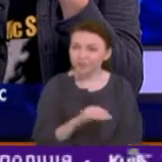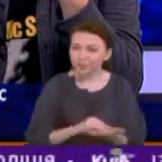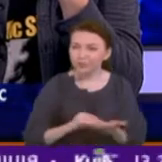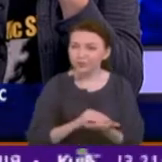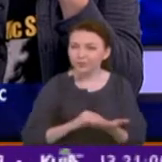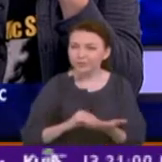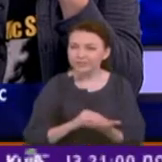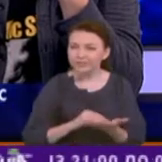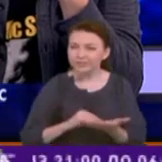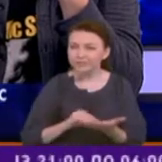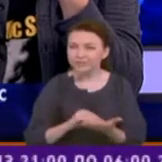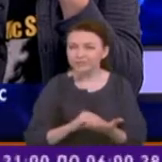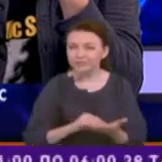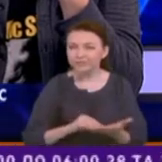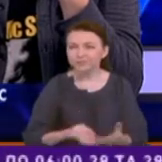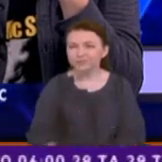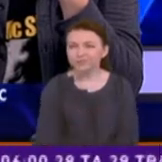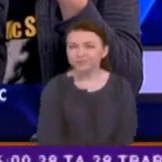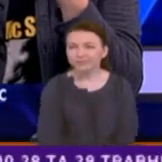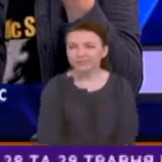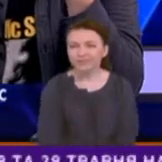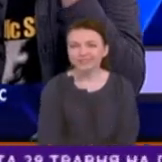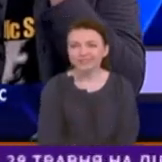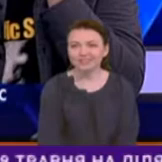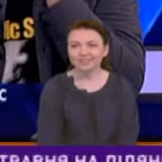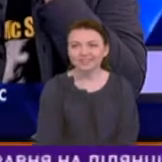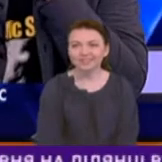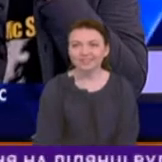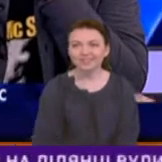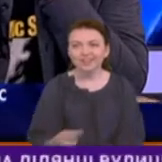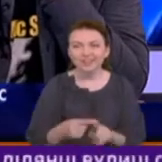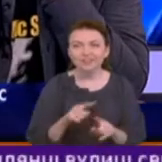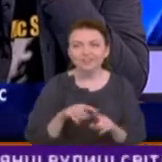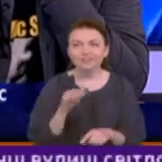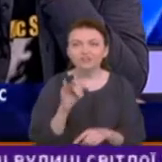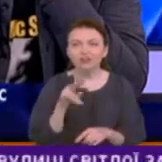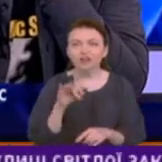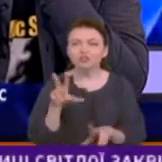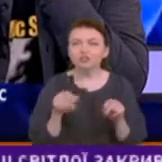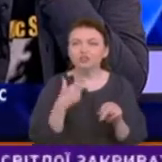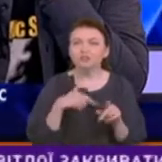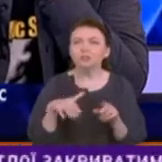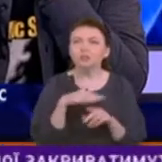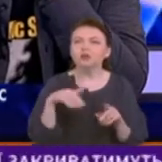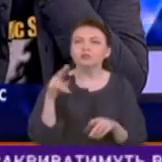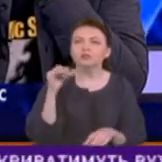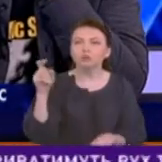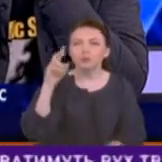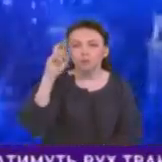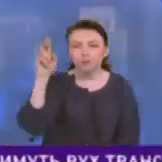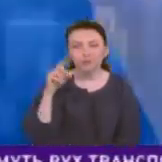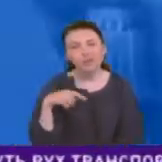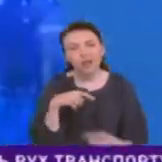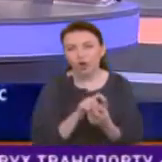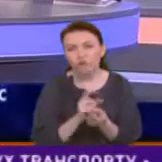Філарет, він себе вважає пан Філарет помазаний святим духом Бога. Дякуємо, дякуємо, бачите, пані. Ну,